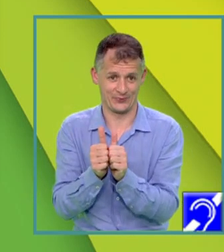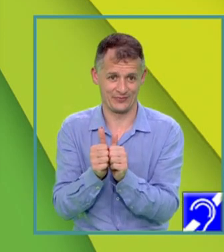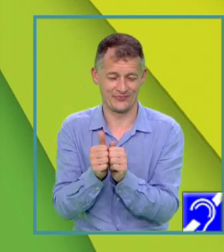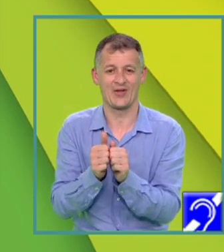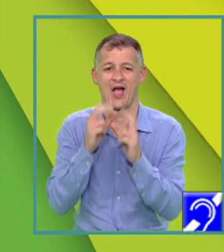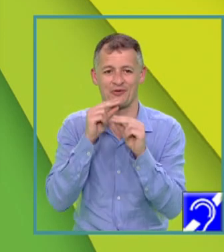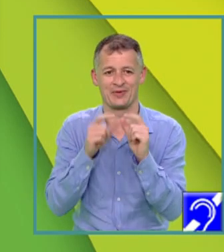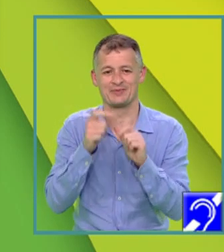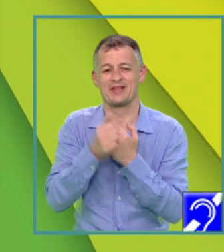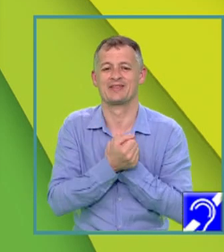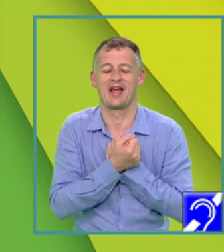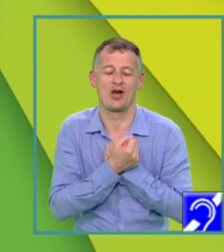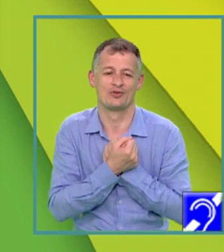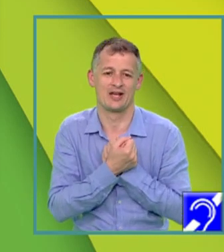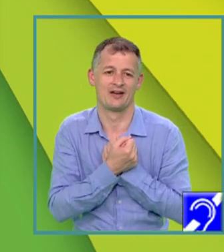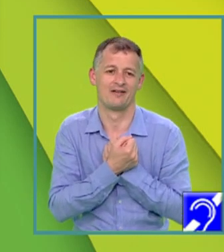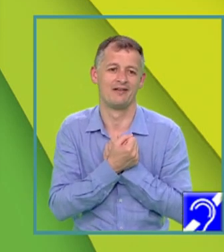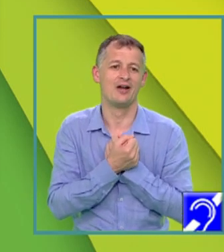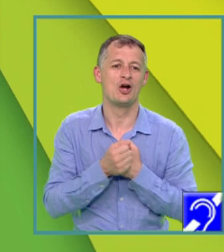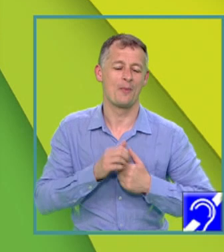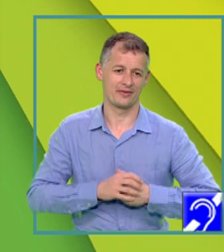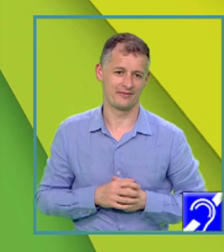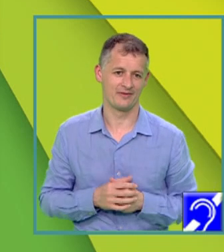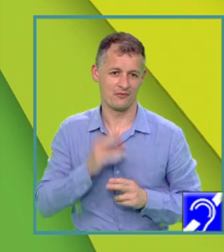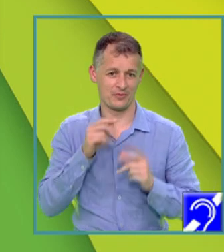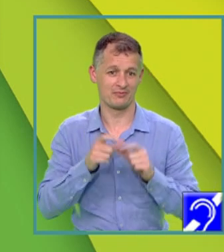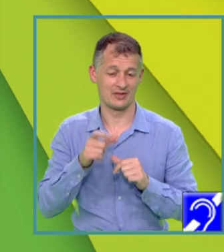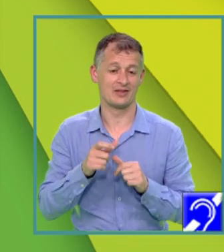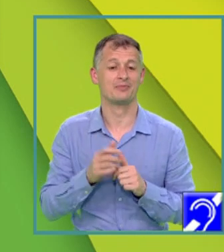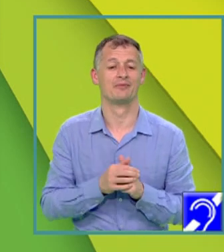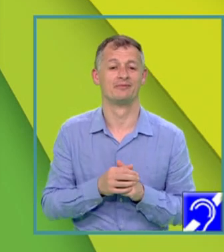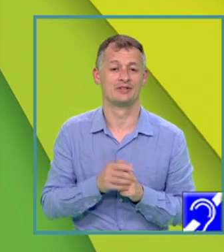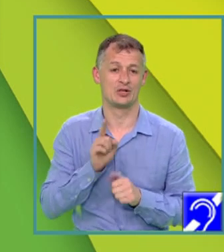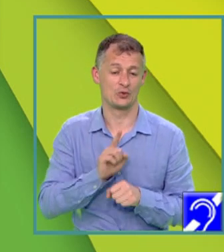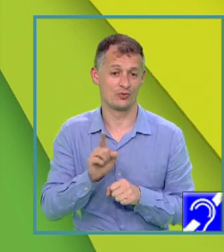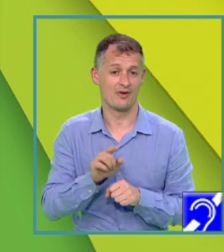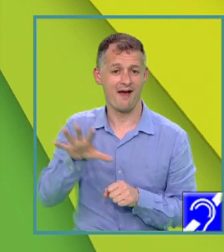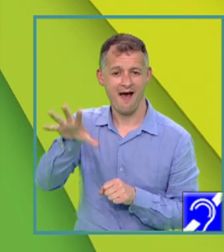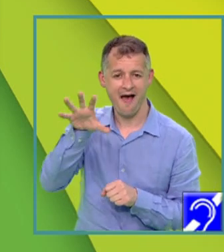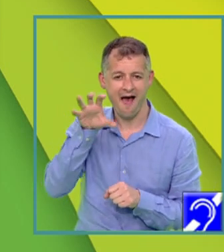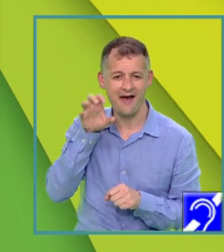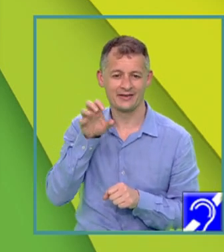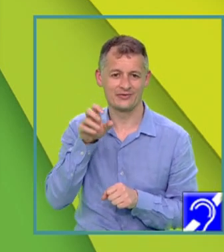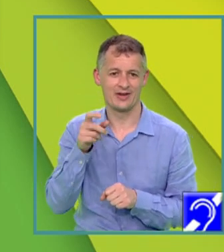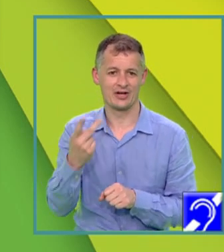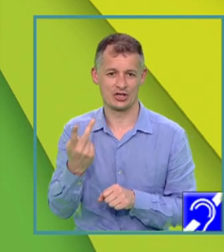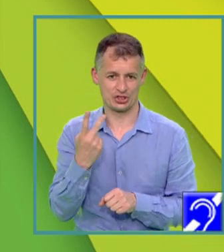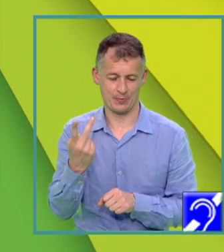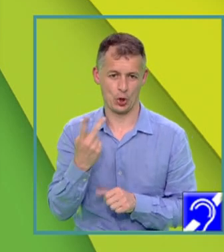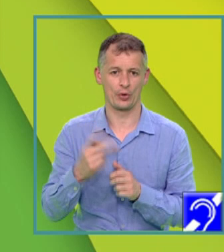despre dragostea romantică. Iată, ne ducem pe atracția reciprocă, pe